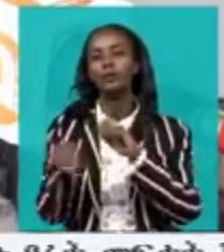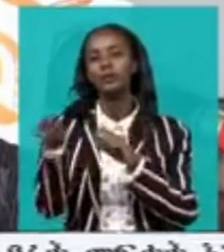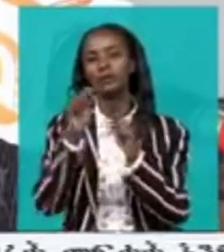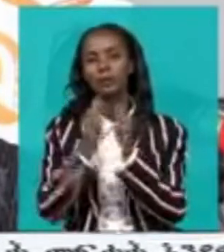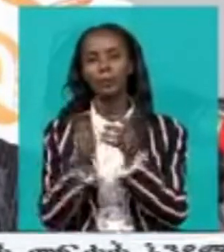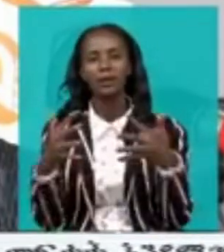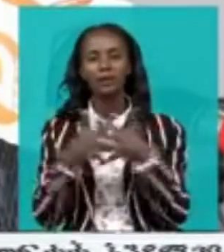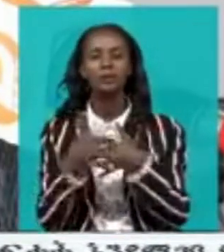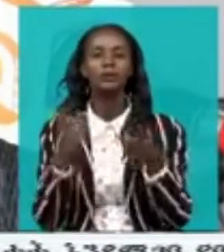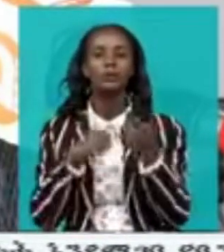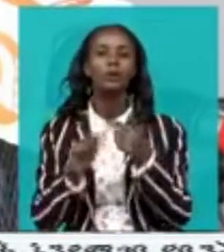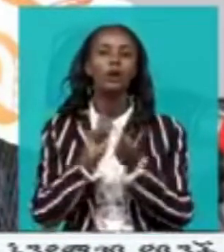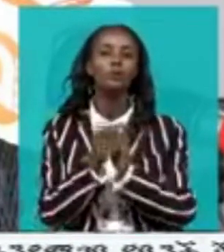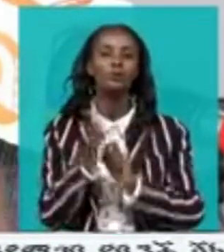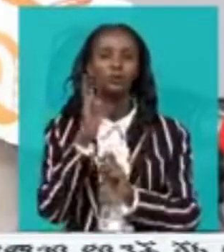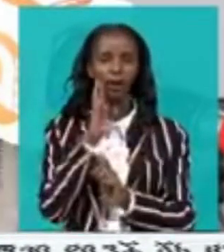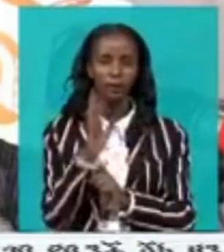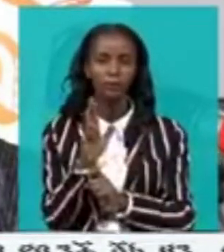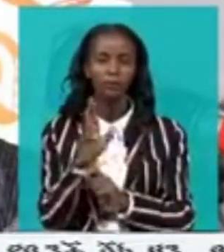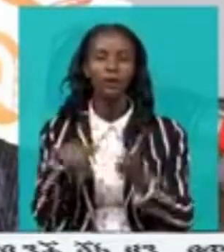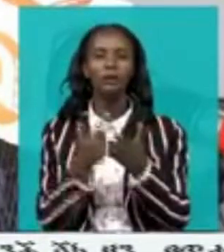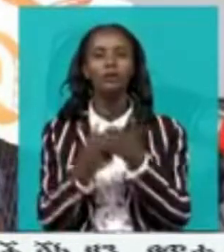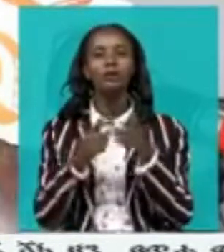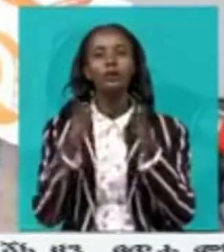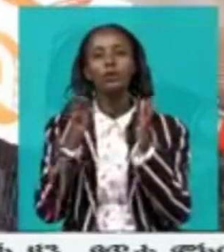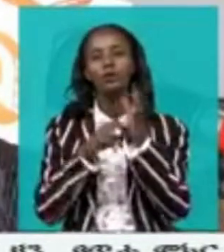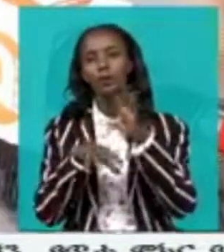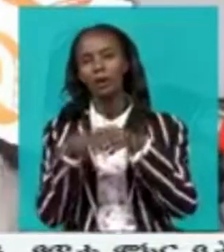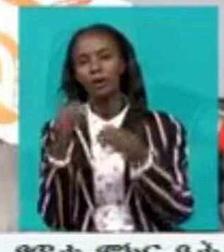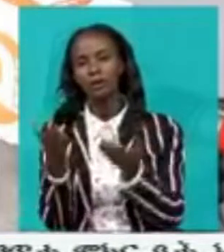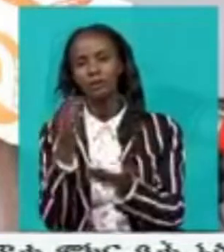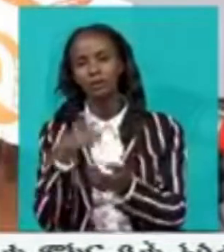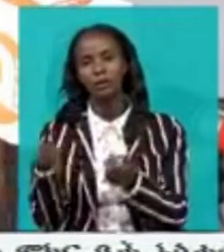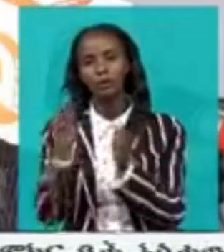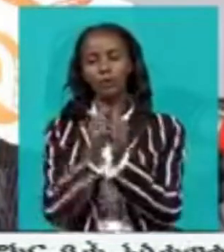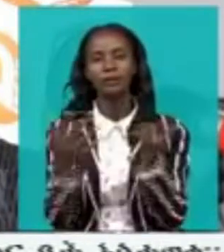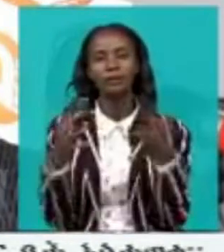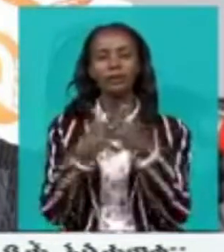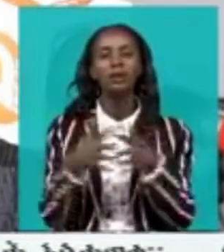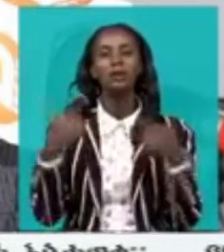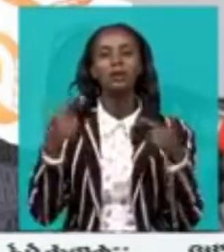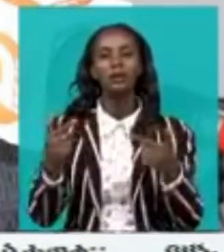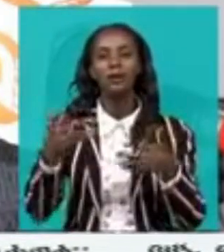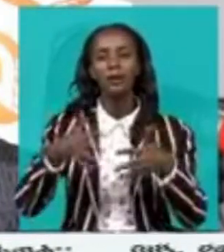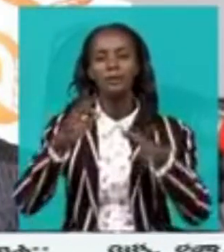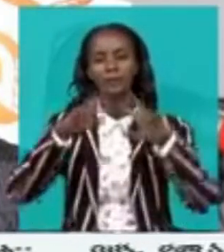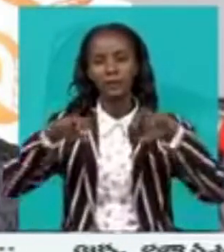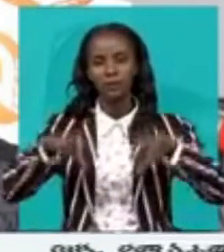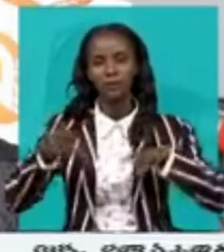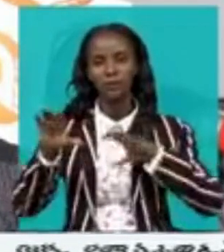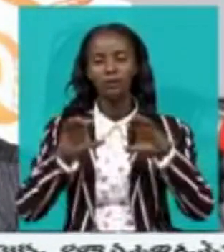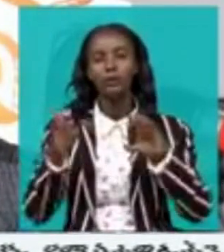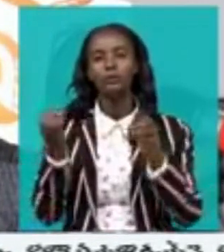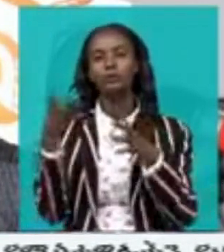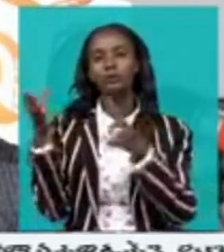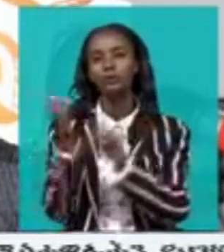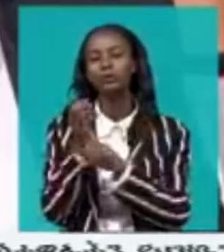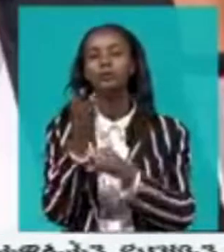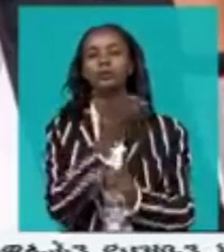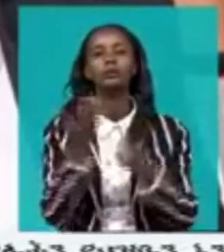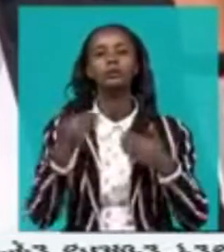በጋራ በቅንጅት እየመጡ ያሉ ለውጦች ናቸው። ስለዚህ ከኮንትሮባንድ አንጻርም ከእነሱም ጋር ተባብረን ድንገተኛ ፍተሻ በማድረግ የተያዙ በርካታ ጉዳዮች